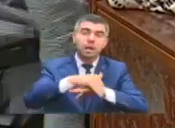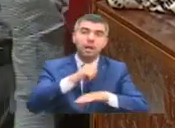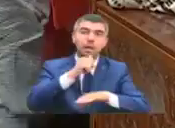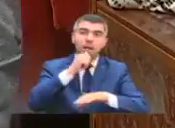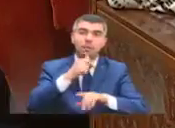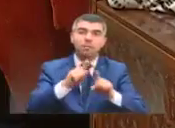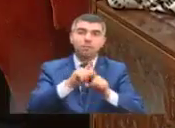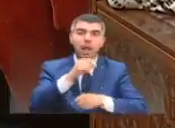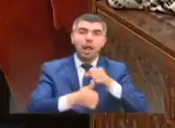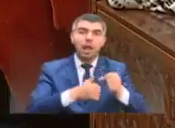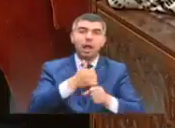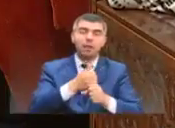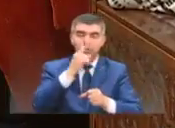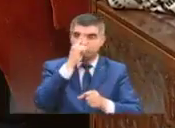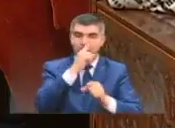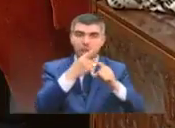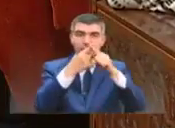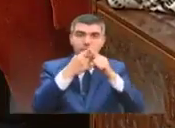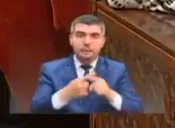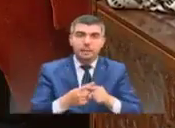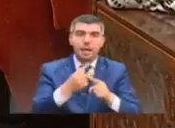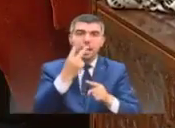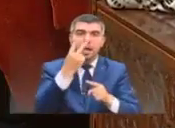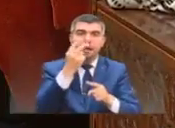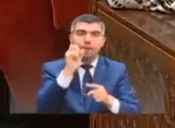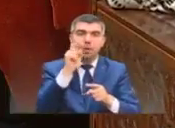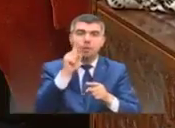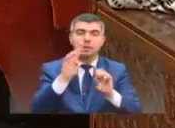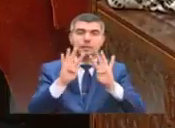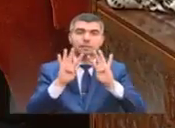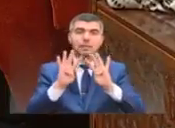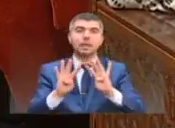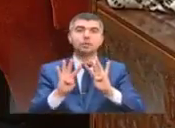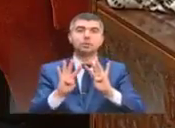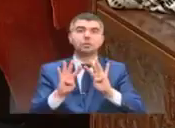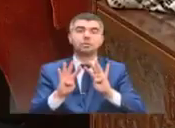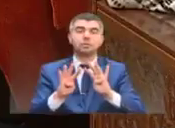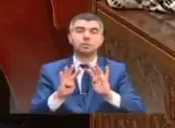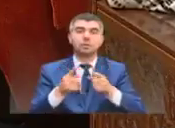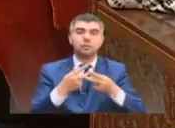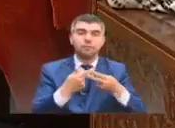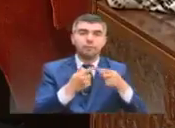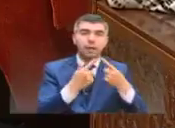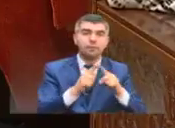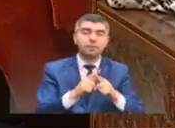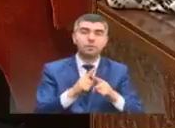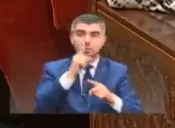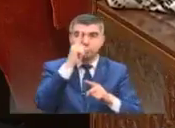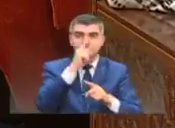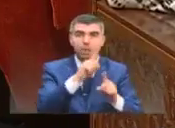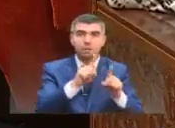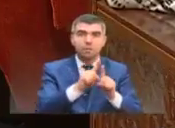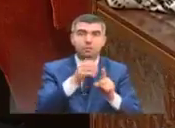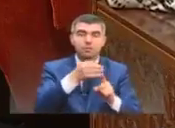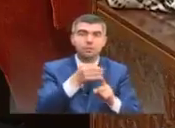السنه الماليه ان شاء الله 2018، نتمنى اننا نتوفروا على الاعتمادات الماليه باش نخرجوه، لان غيعطي واحد الدفعه قويه